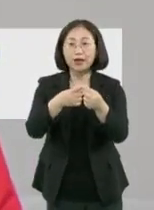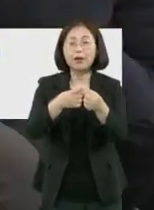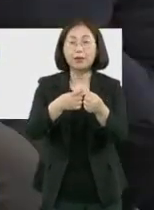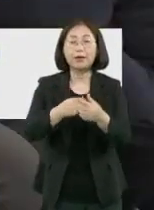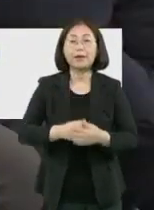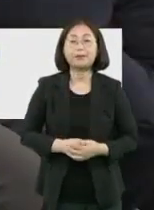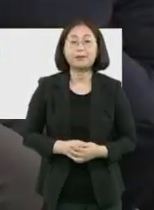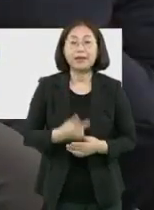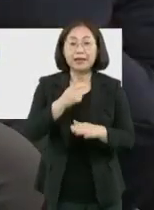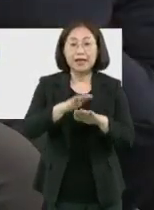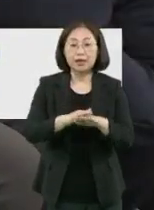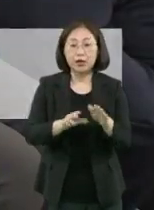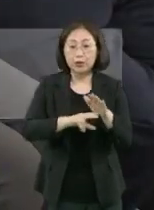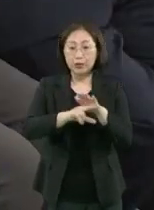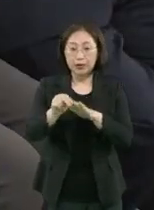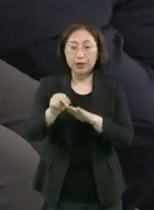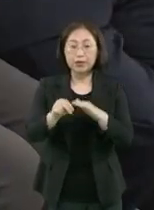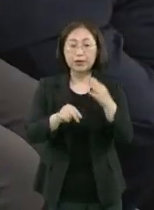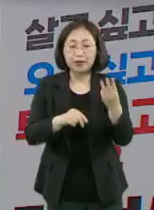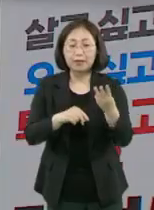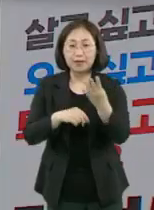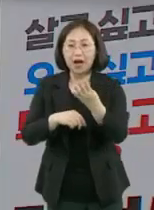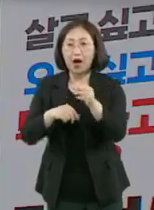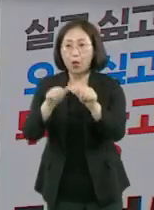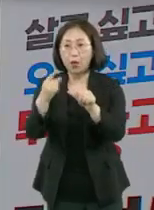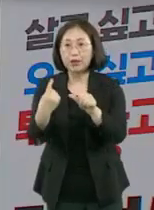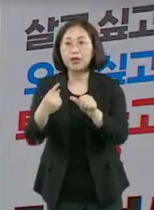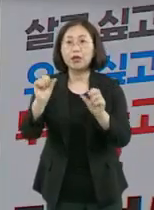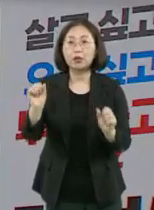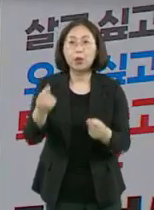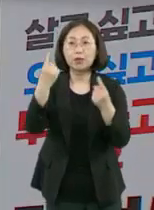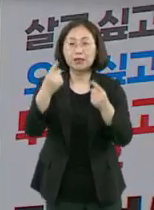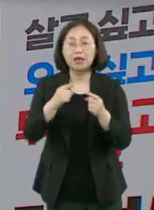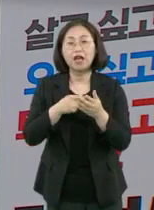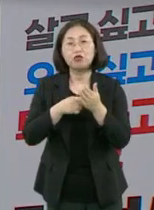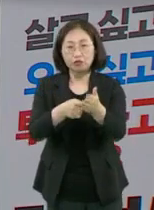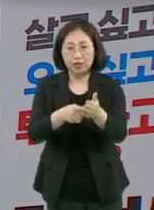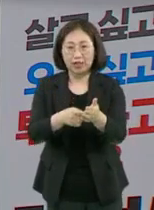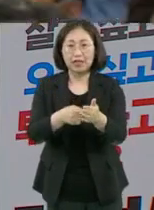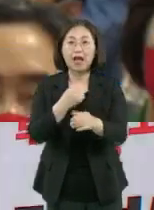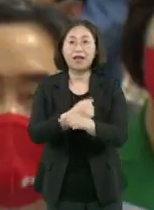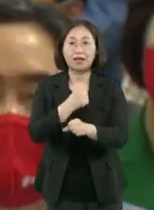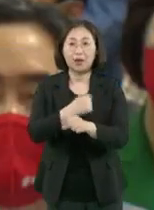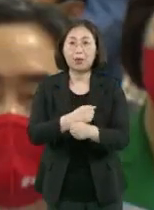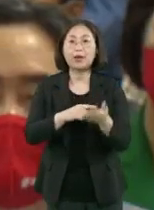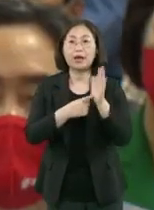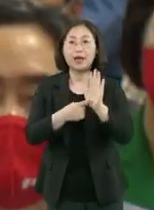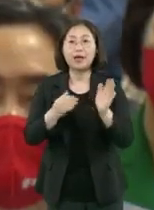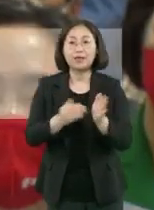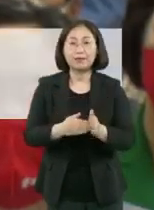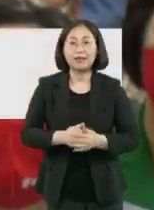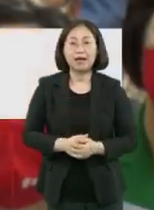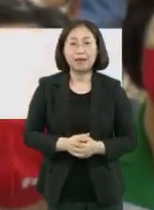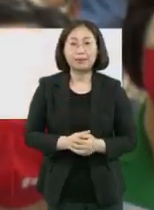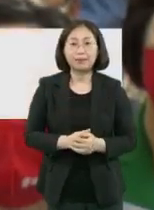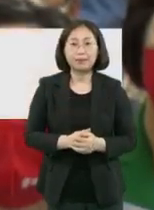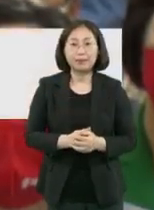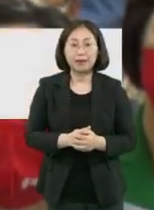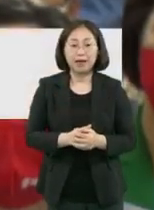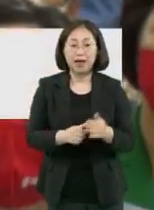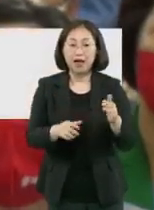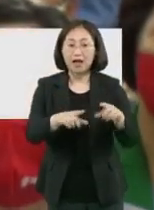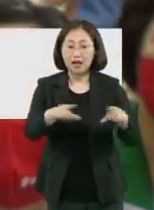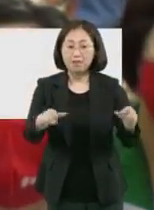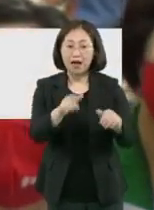밝혔고 대전 도시철도 3에서 5호선 동시 건설 추진 등을 내세웠습니다. 일반 행정은 부시장한테